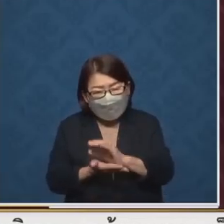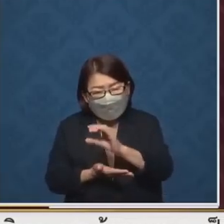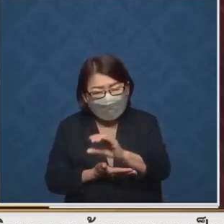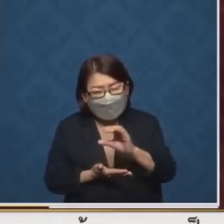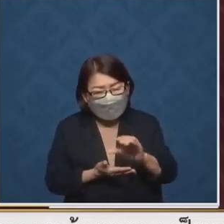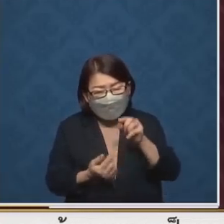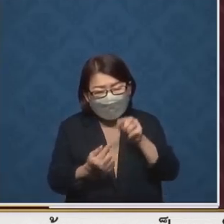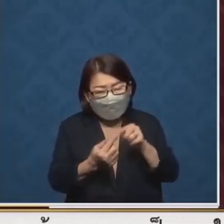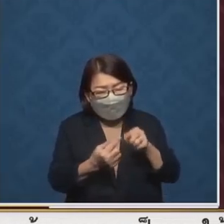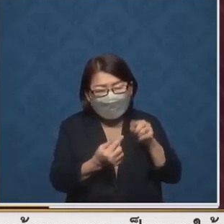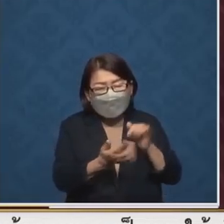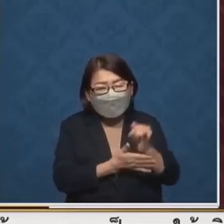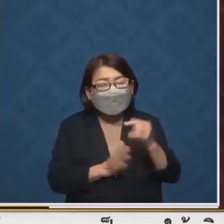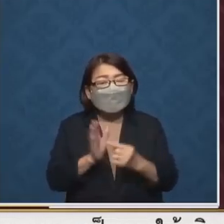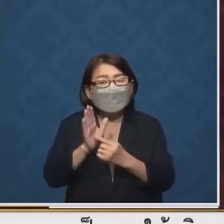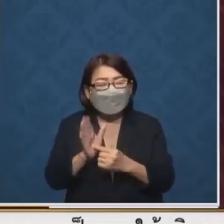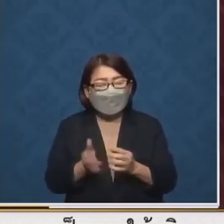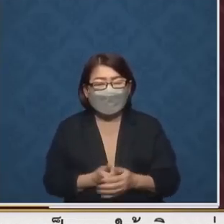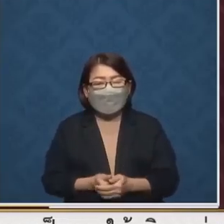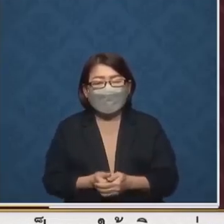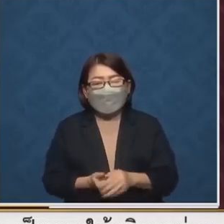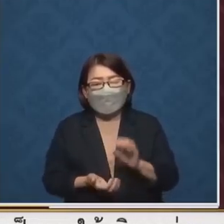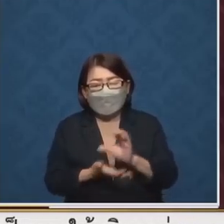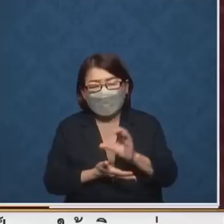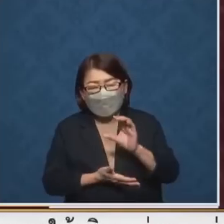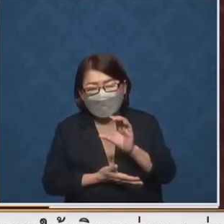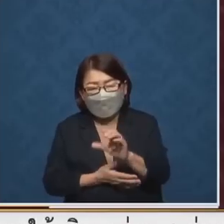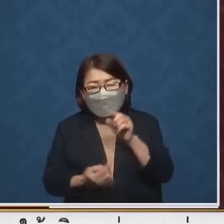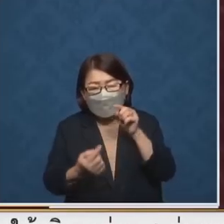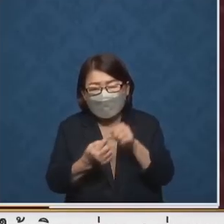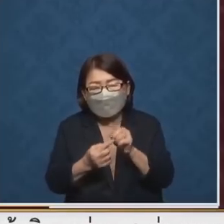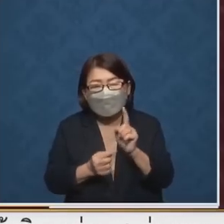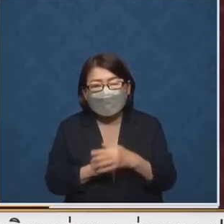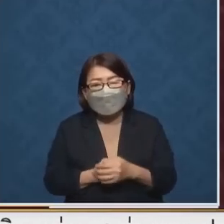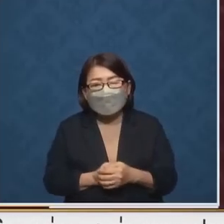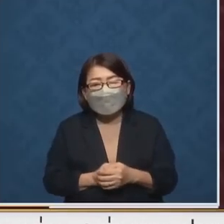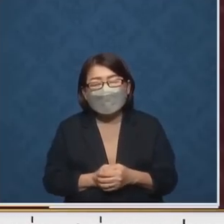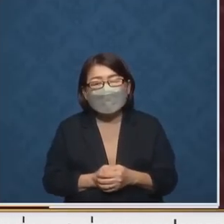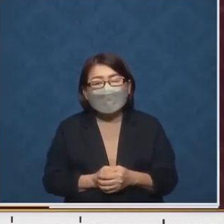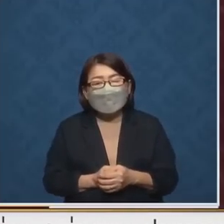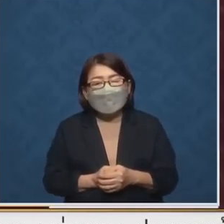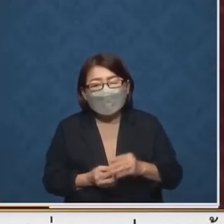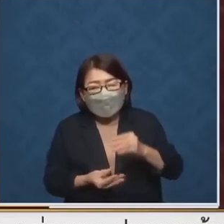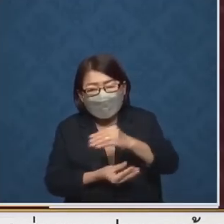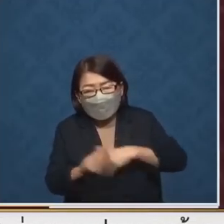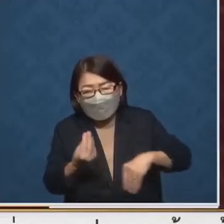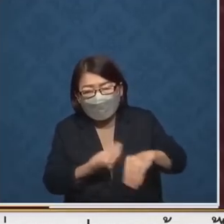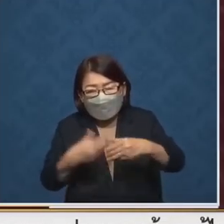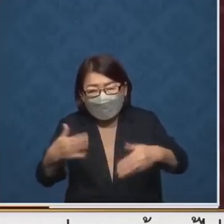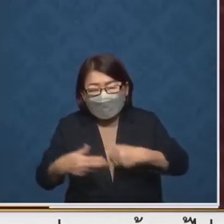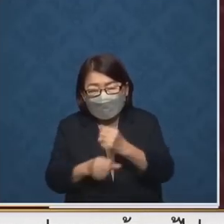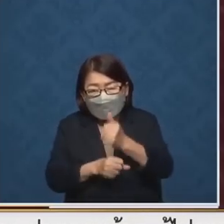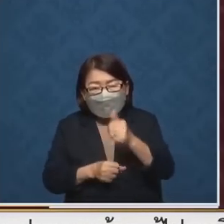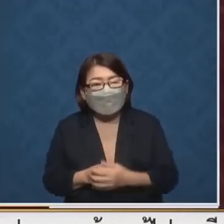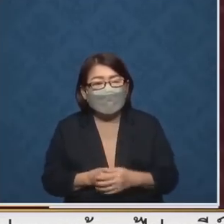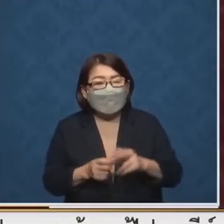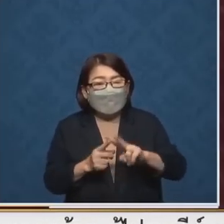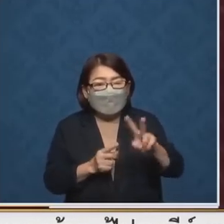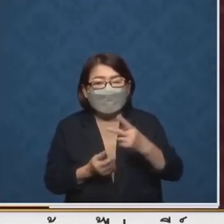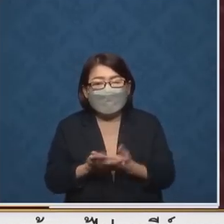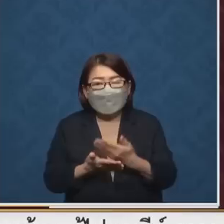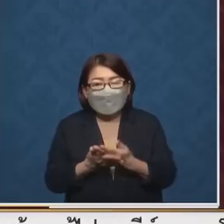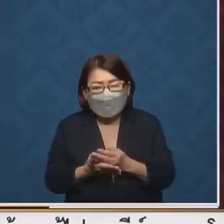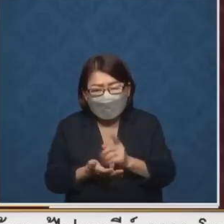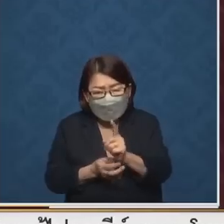ใช้เงินตามสมแก่ฐานานุรูปของการหาเงินแต่ข้อ 2 เราเทงประมาณที่ไม่จำเป็น